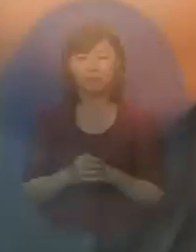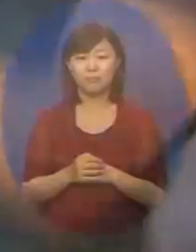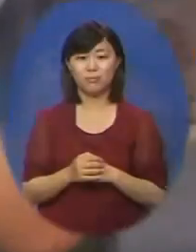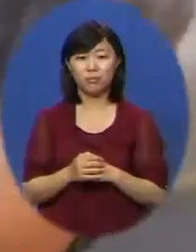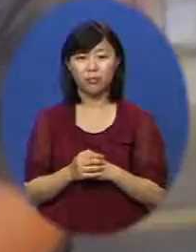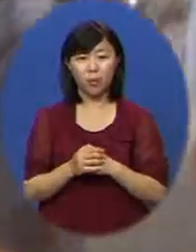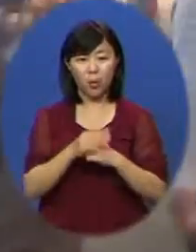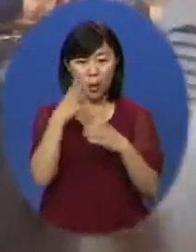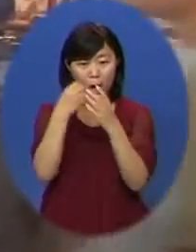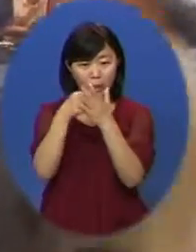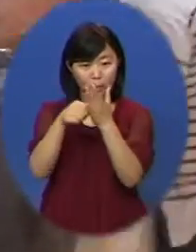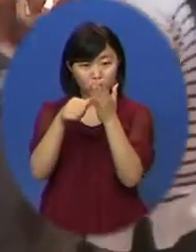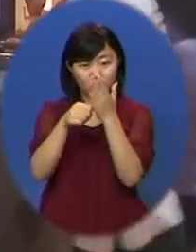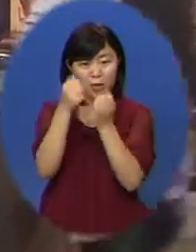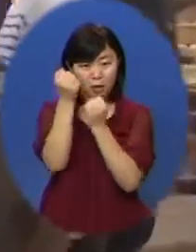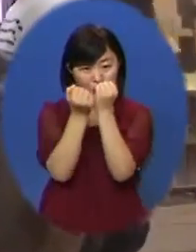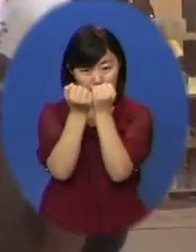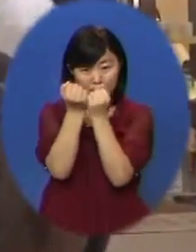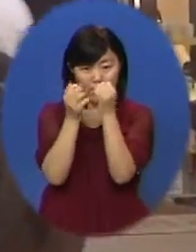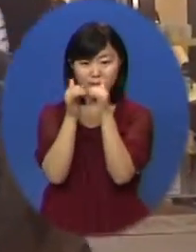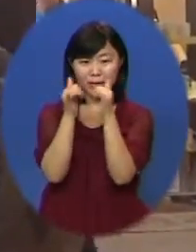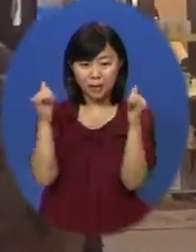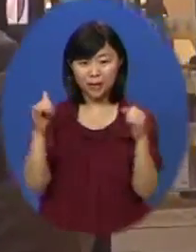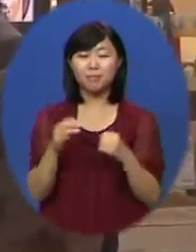완성된 작품을 설명하는 작가.